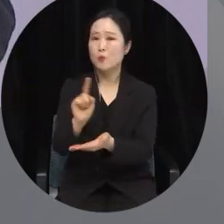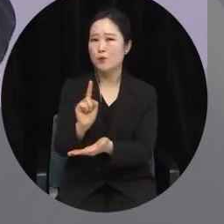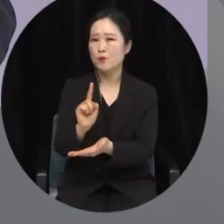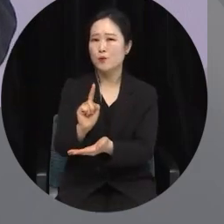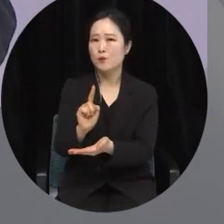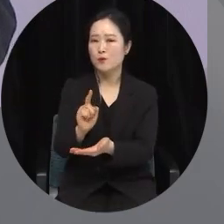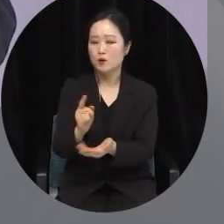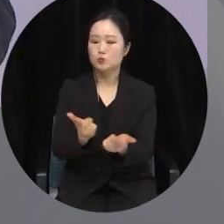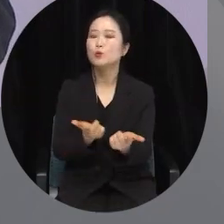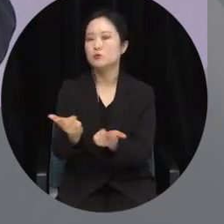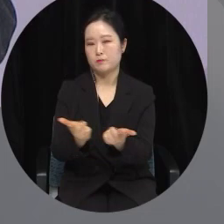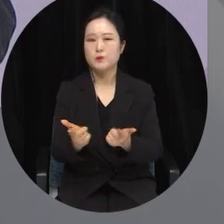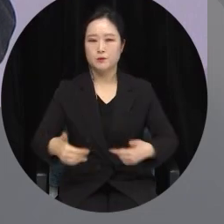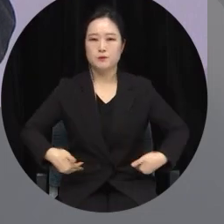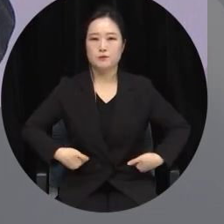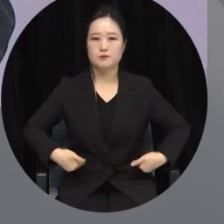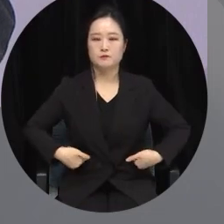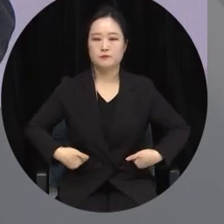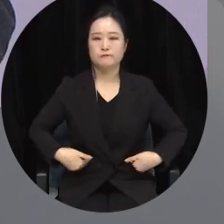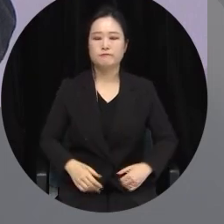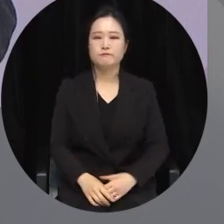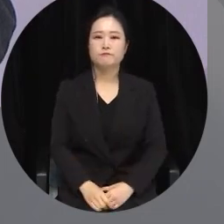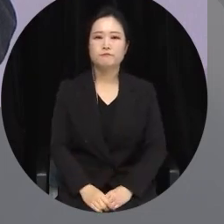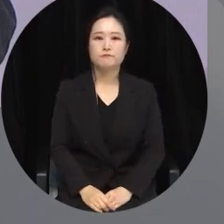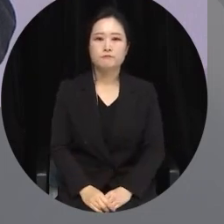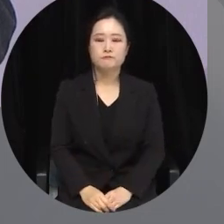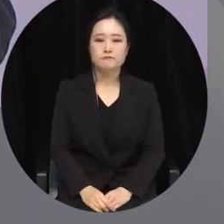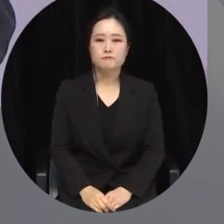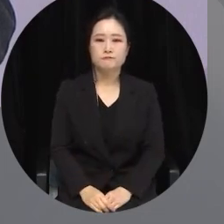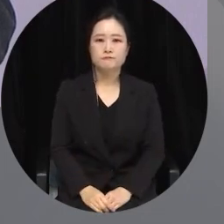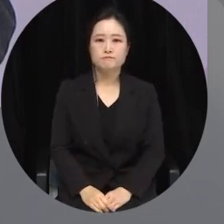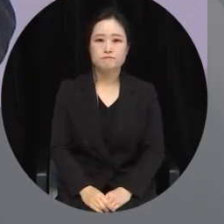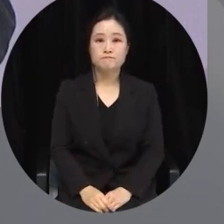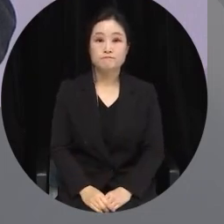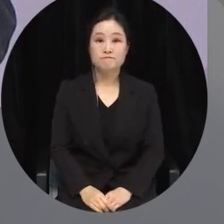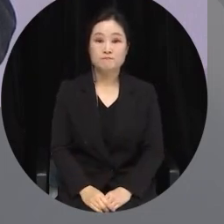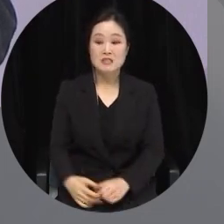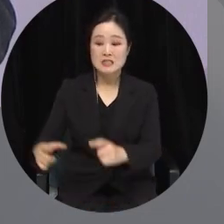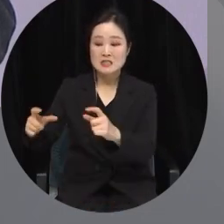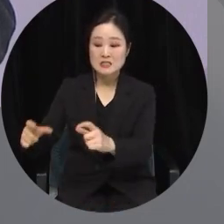게 합당하다고 보는데 그 내용은 결국은 거기 사는 세입자